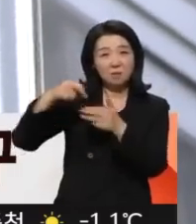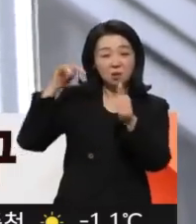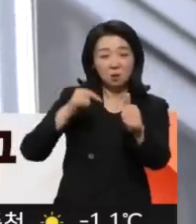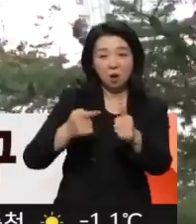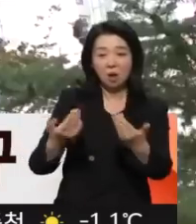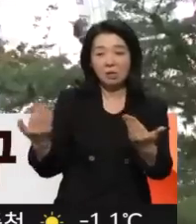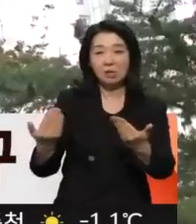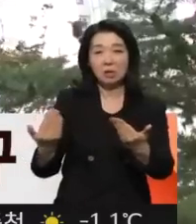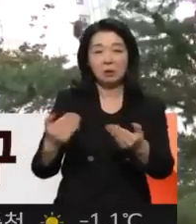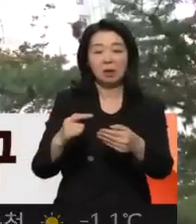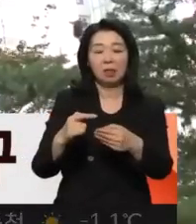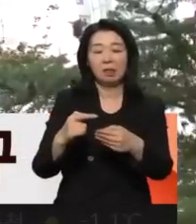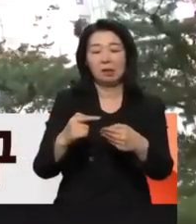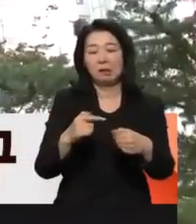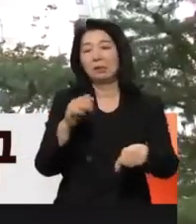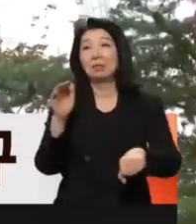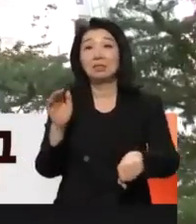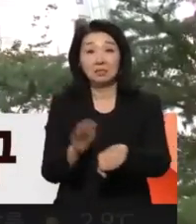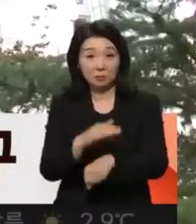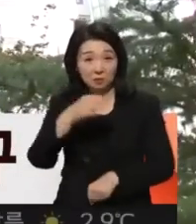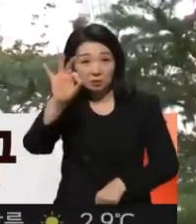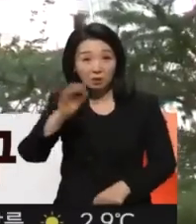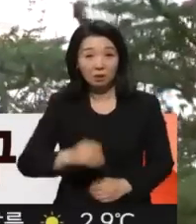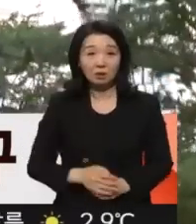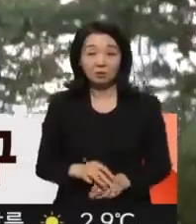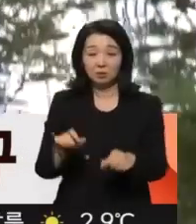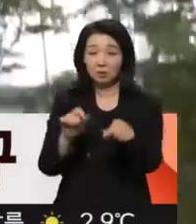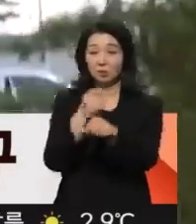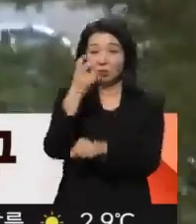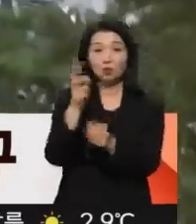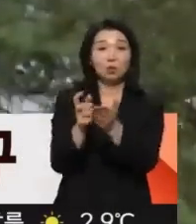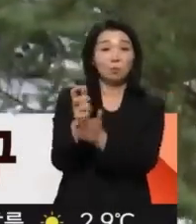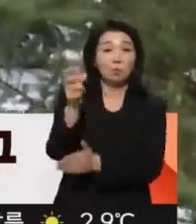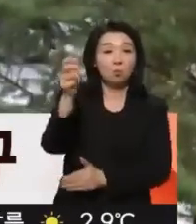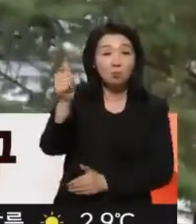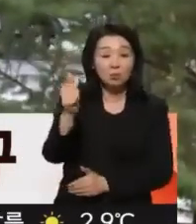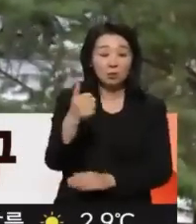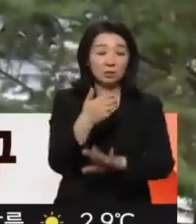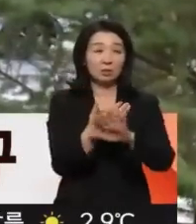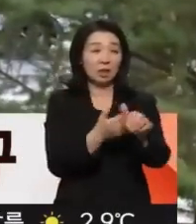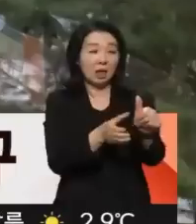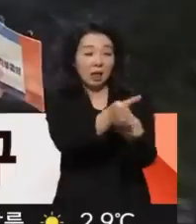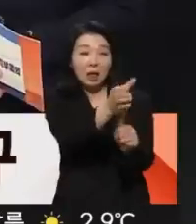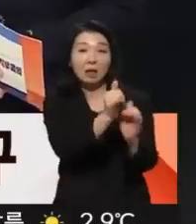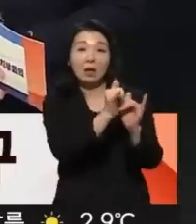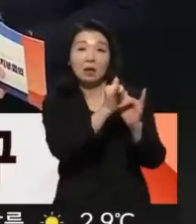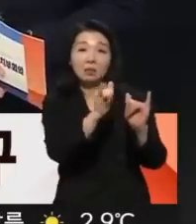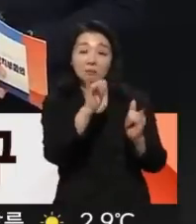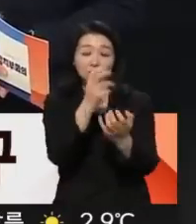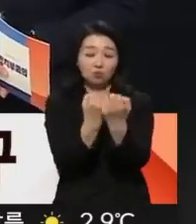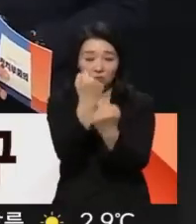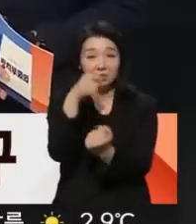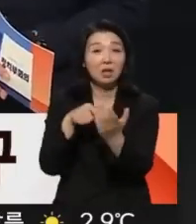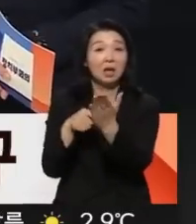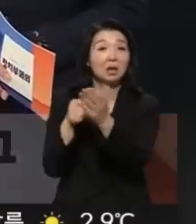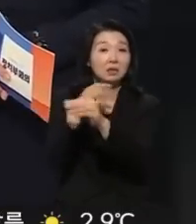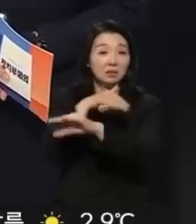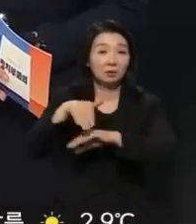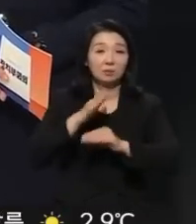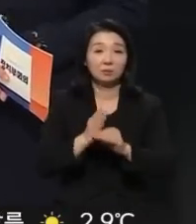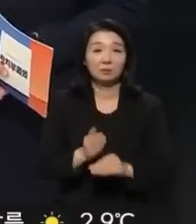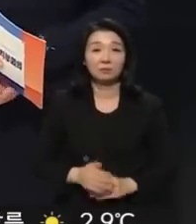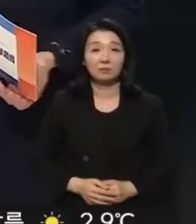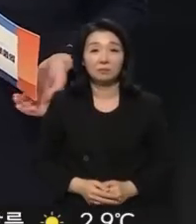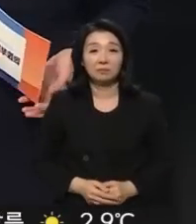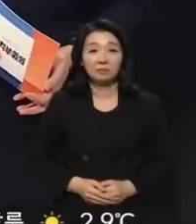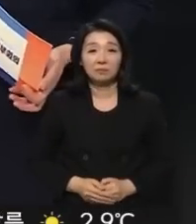업무상 과실치사상 등의 혐의인데요. 특수본은 다른 피의자들에 대해서도 구속영장 신청을 검토 중이라고 밝혔습니다.